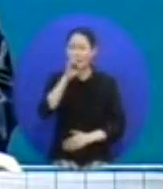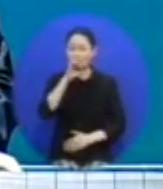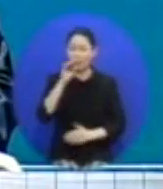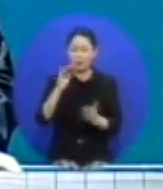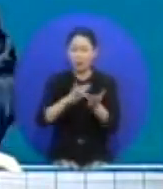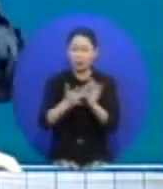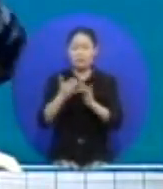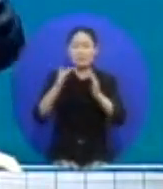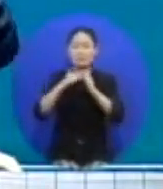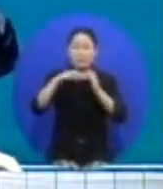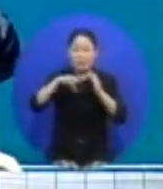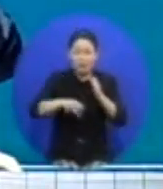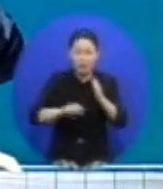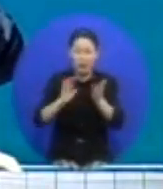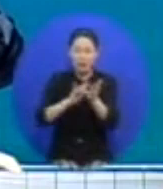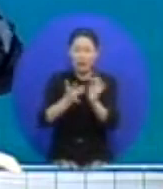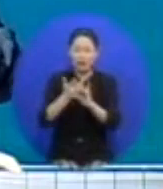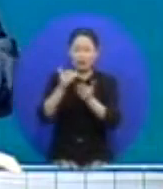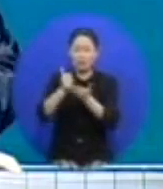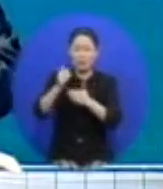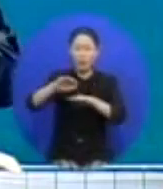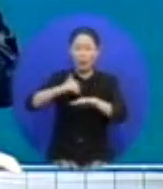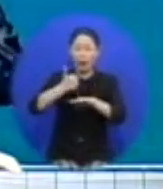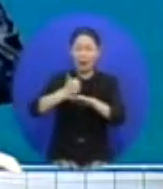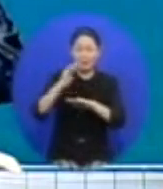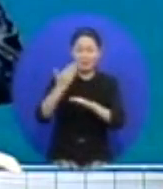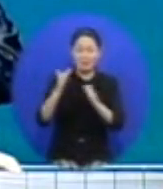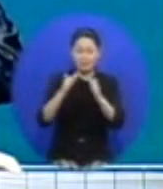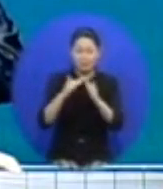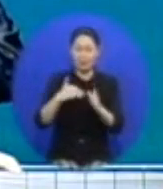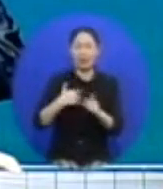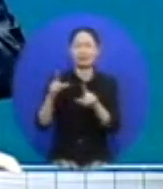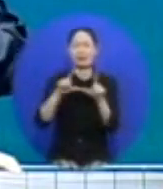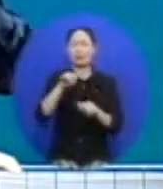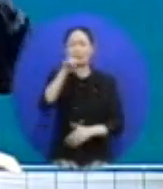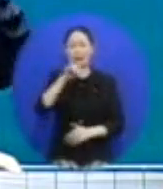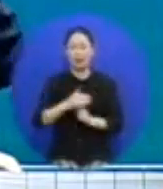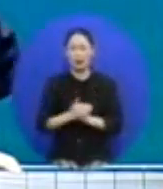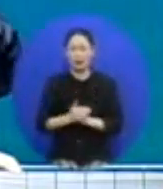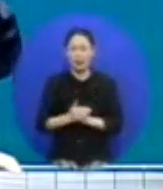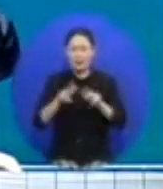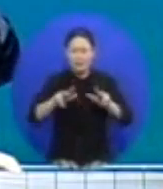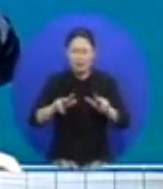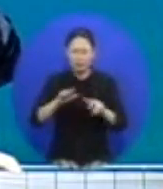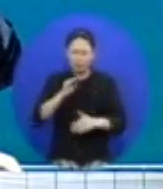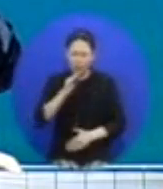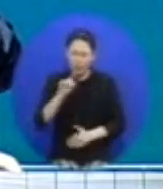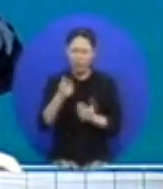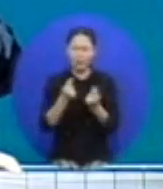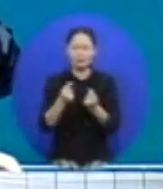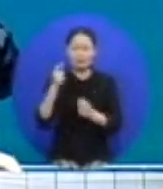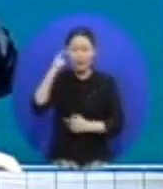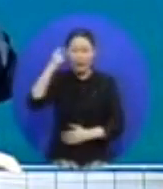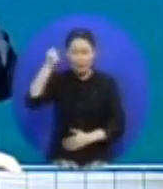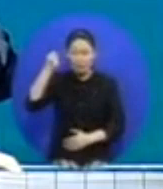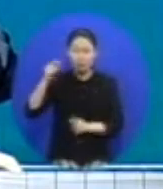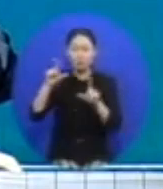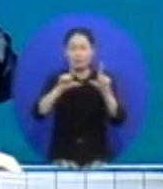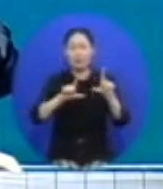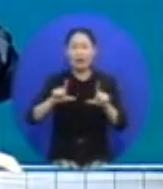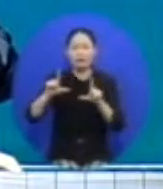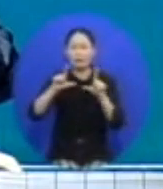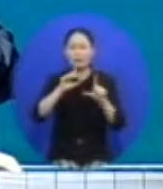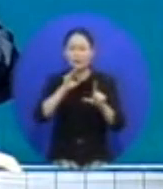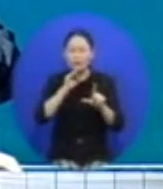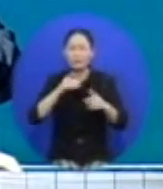집에서 예수님이 왕이신 집에서 내가 사는 거다 여러분이 이제는 정말 그렇게 생각하시고 사시는 것이